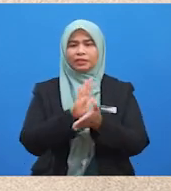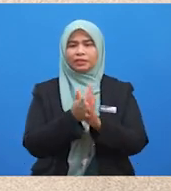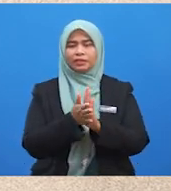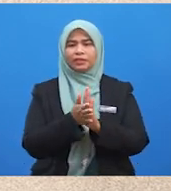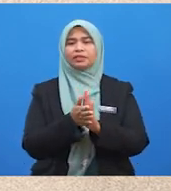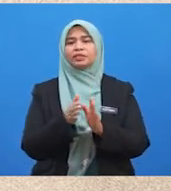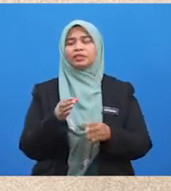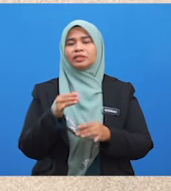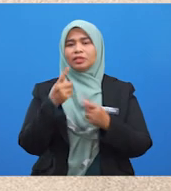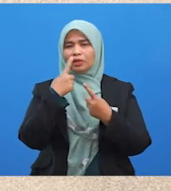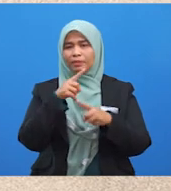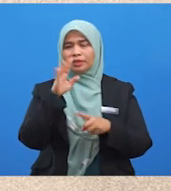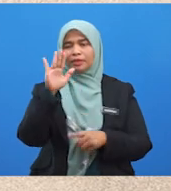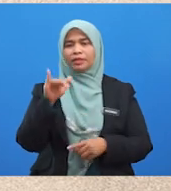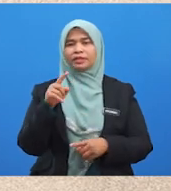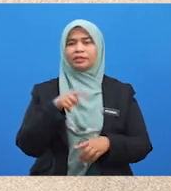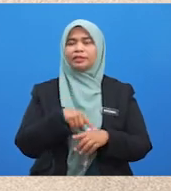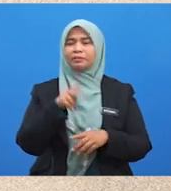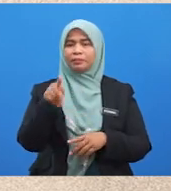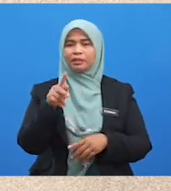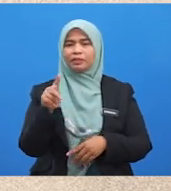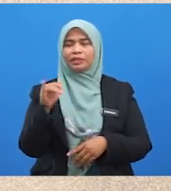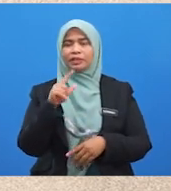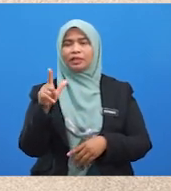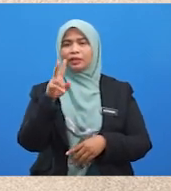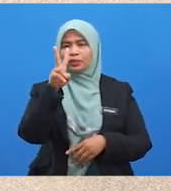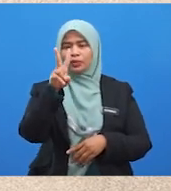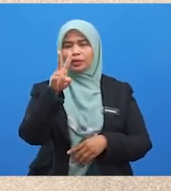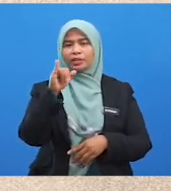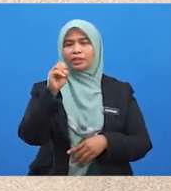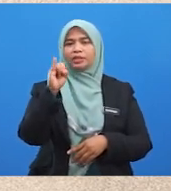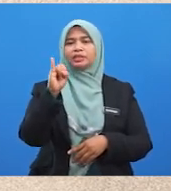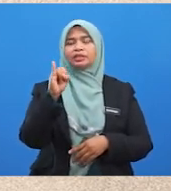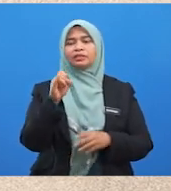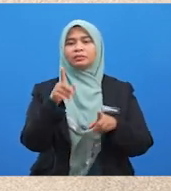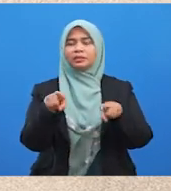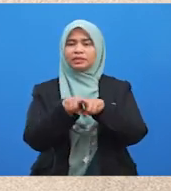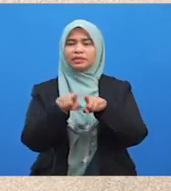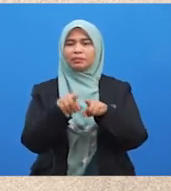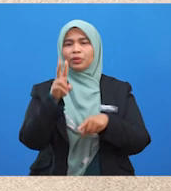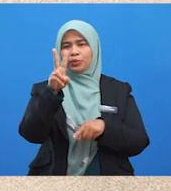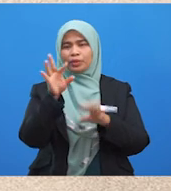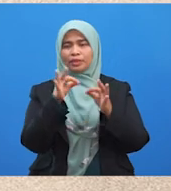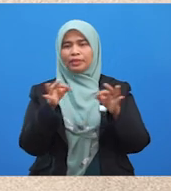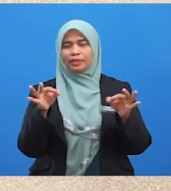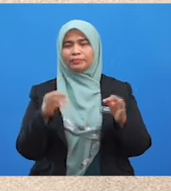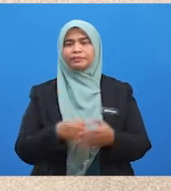Justru, jawapan yang diperlukan adalah 2 isi persamaan 2